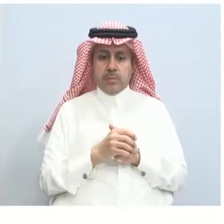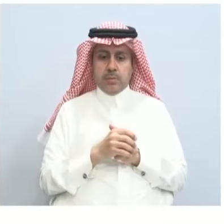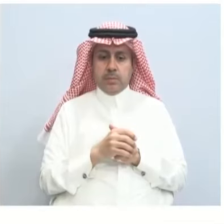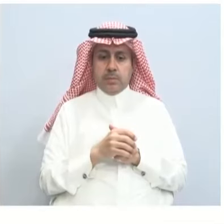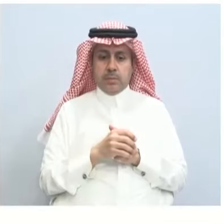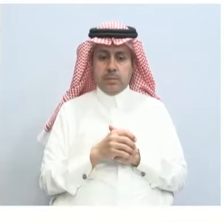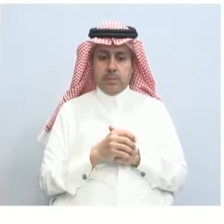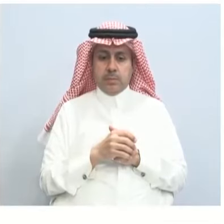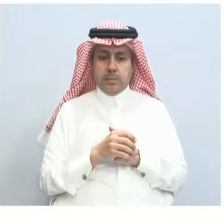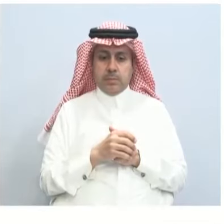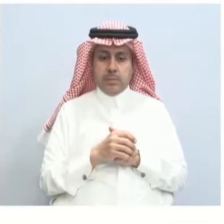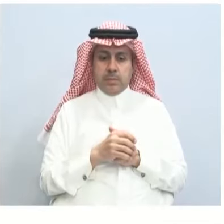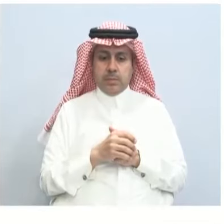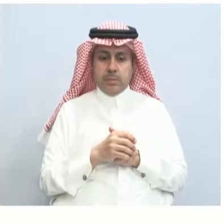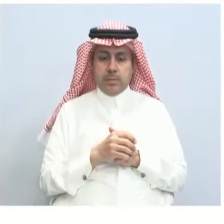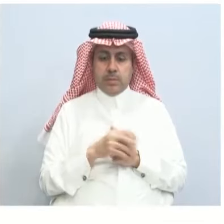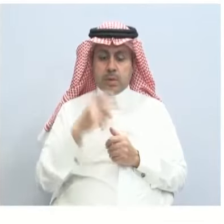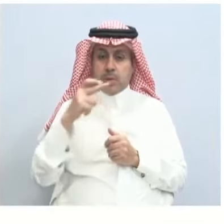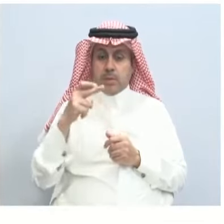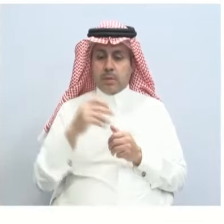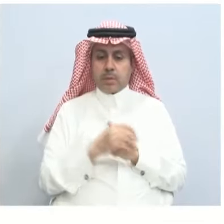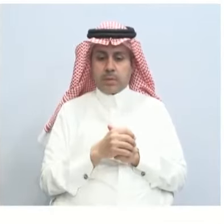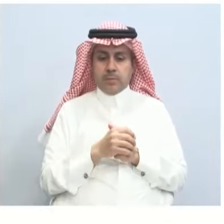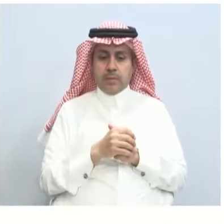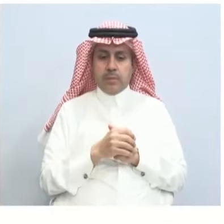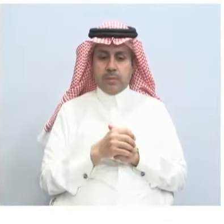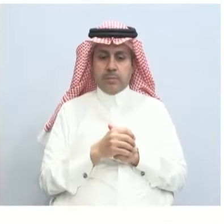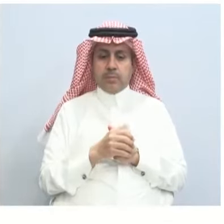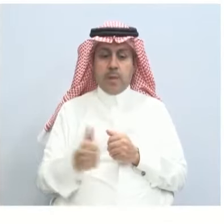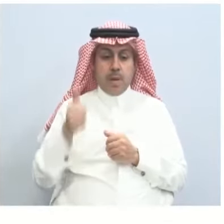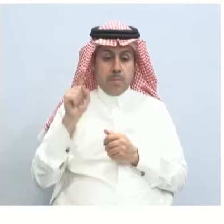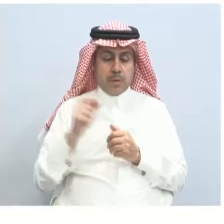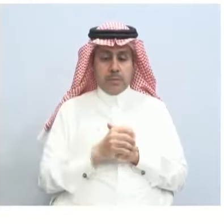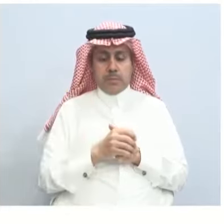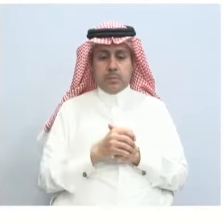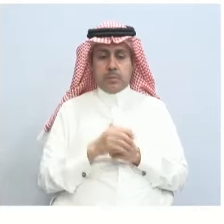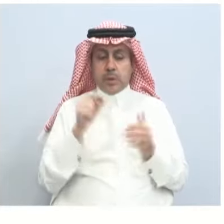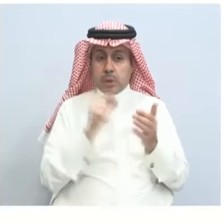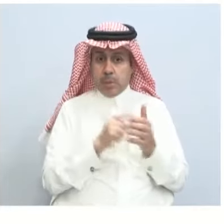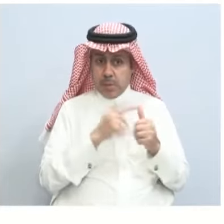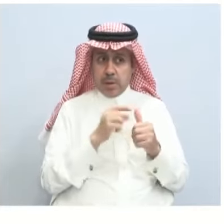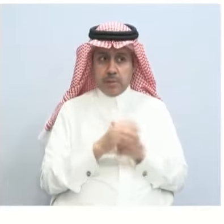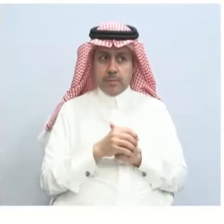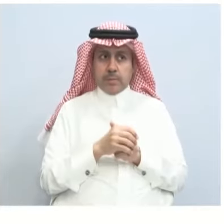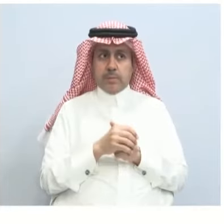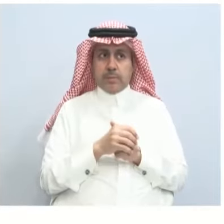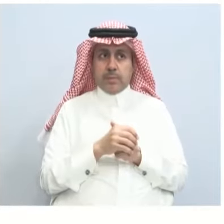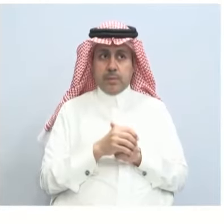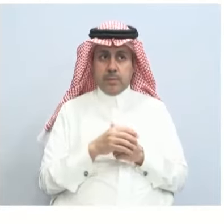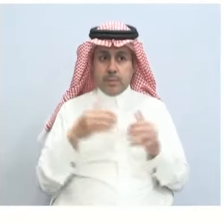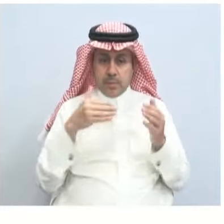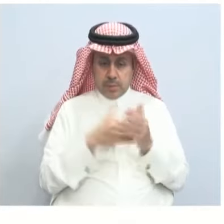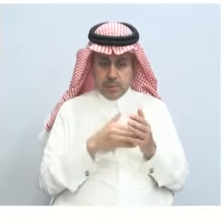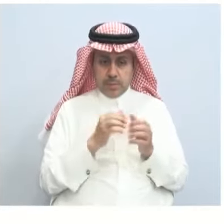نشوف السؤال اللي بعده قاللك اوجد الصوره الاحداثيه للمتجه اي بي الذي نقطه بدايته ونقطه نهايته